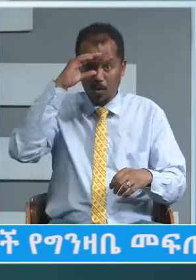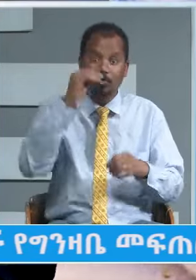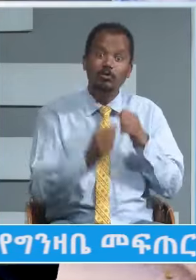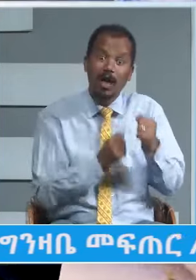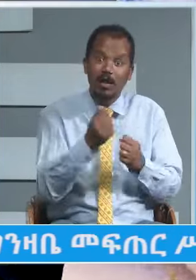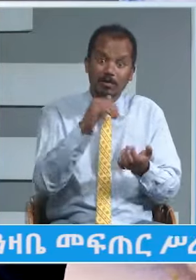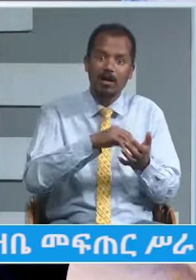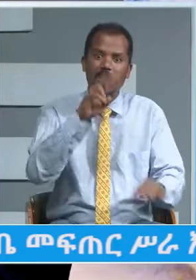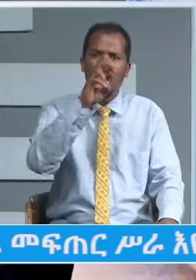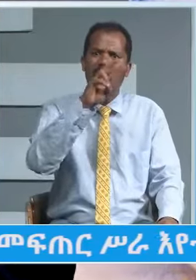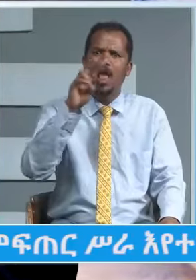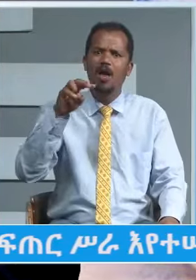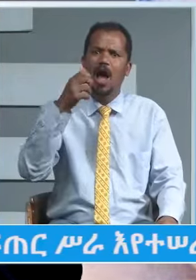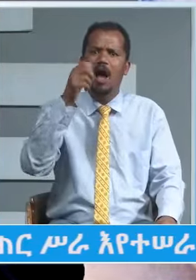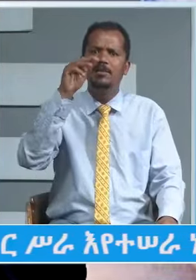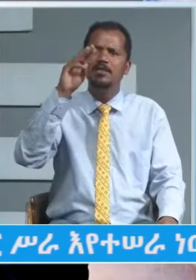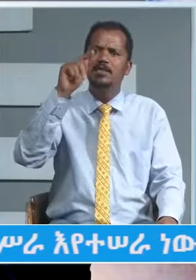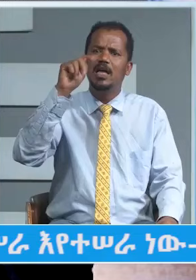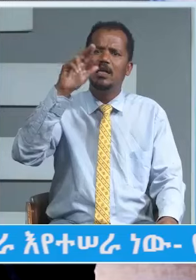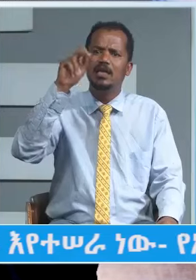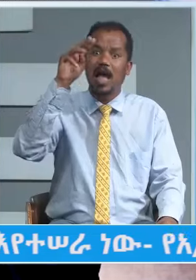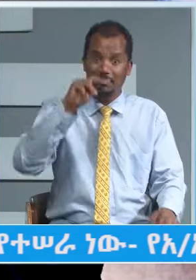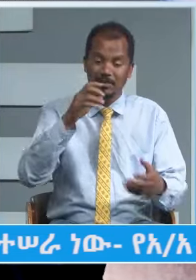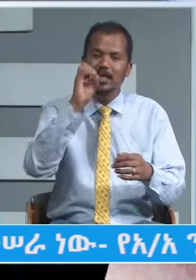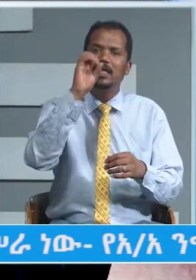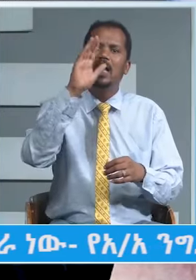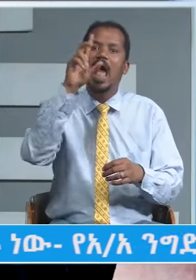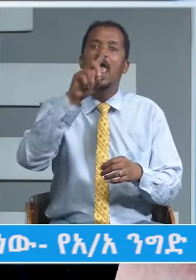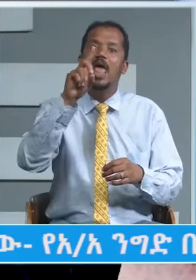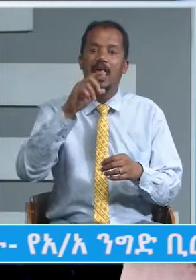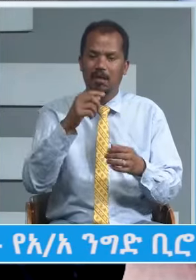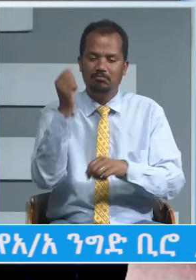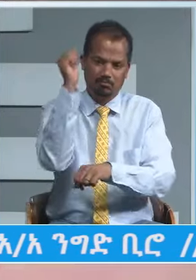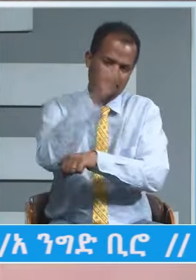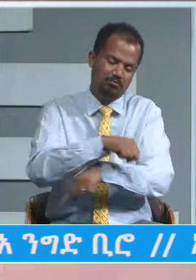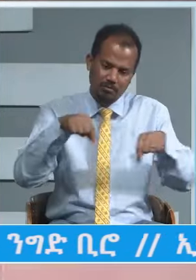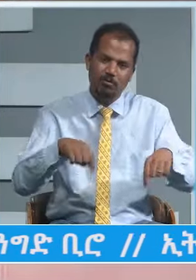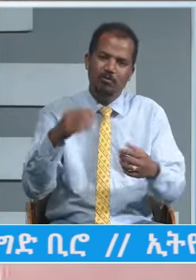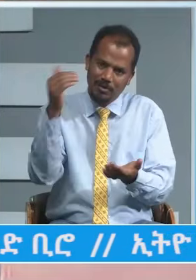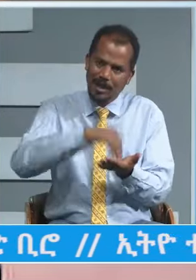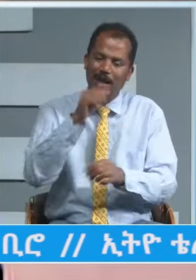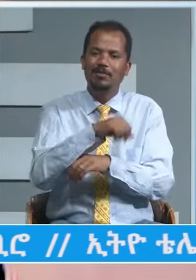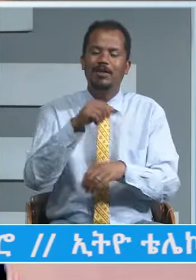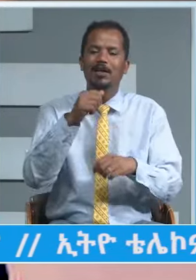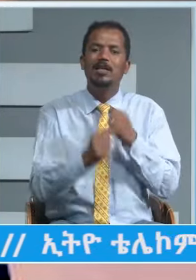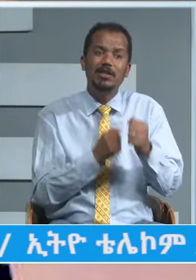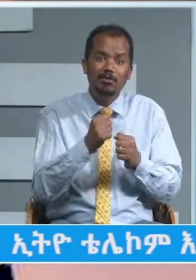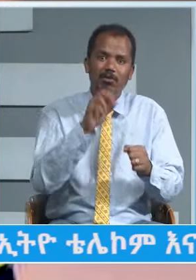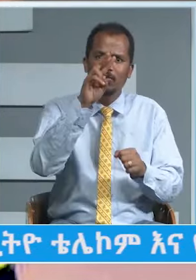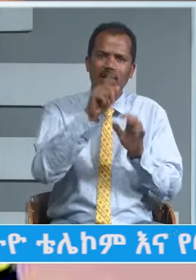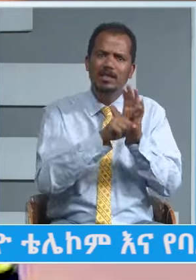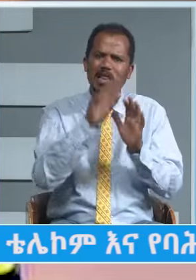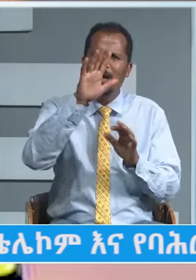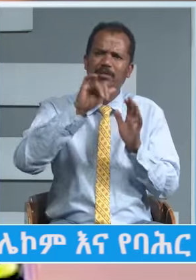አጠናቃለች። በወንዶች ማራቶን ደግሞ የ2022 የአምስተርዳም ማራቶን አሸናፊው አትሌት ጸጋይ ጌታቸው የዘንድሮውን ውድድርም አሸናፊ ሆኗል። አትሌት